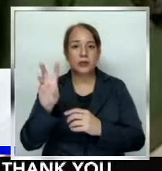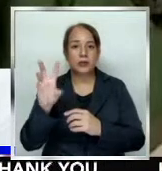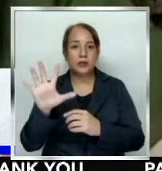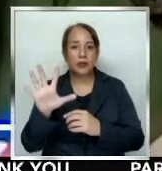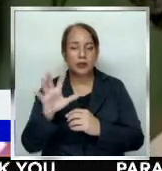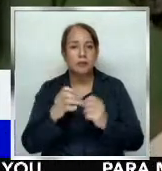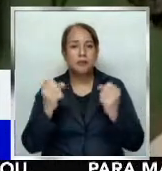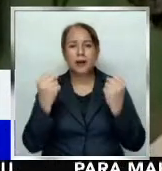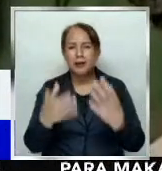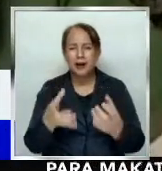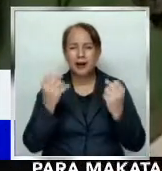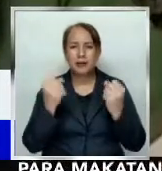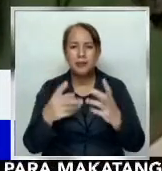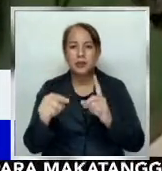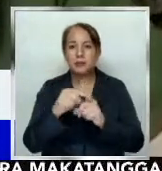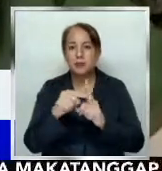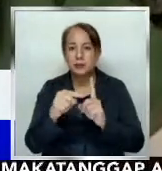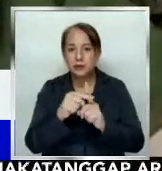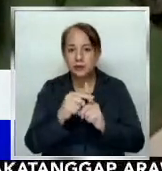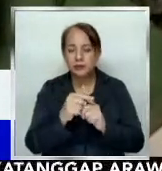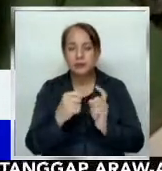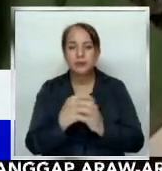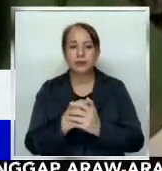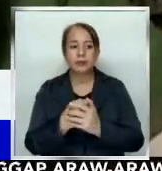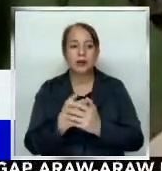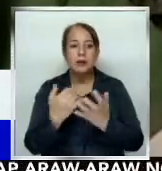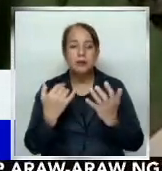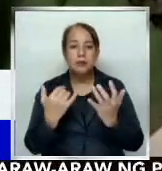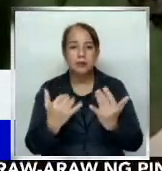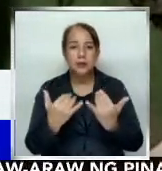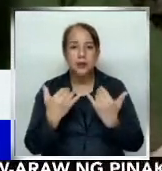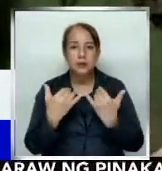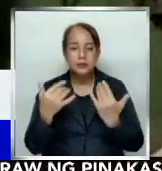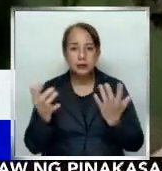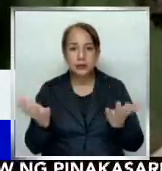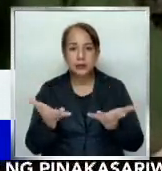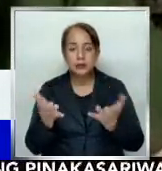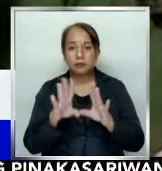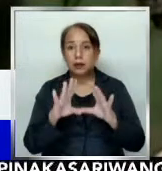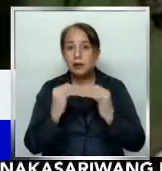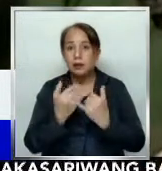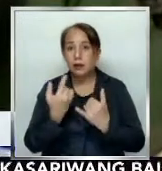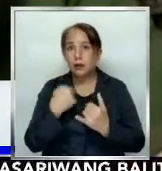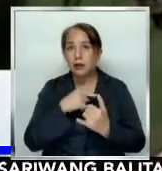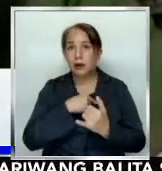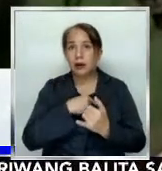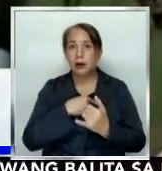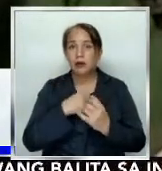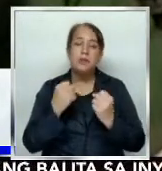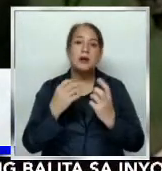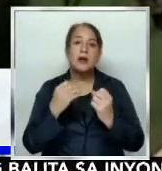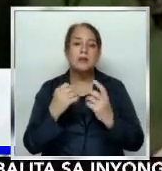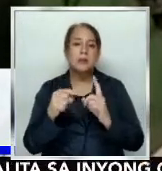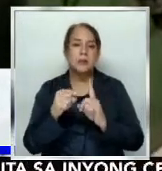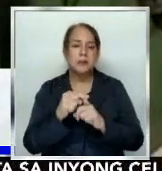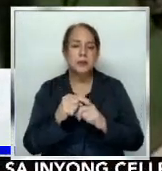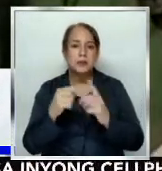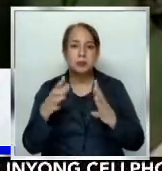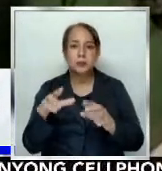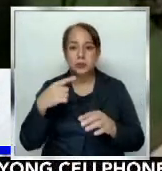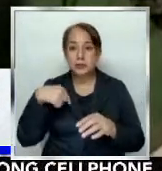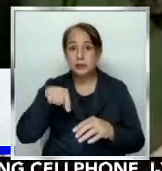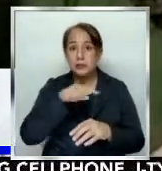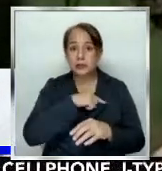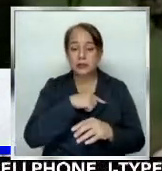pong nag-positive. Lalo na po dito sa barangay po namin, ang dami po nag-positive. Tapos kami din po mga